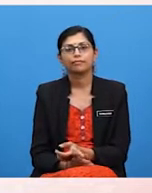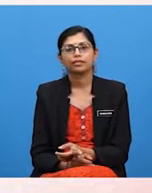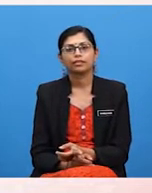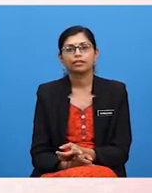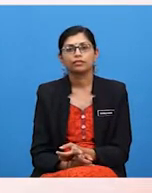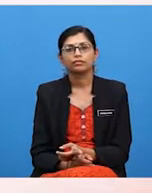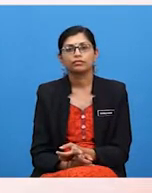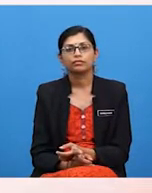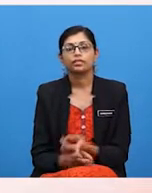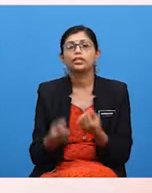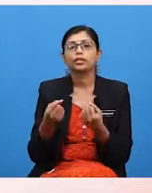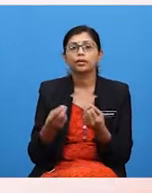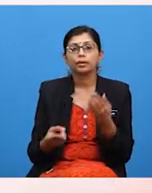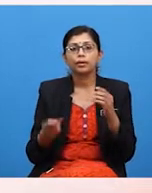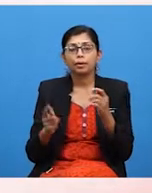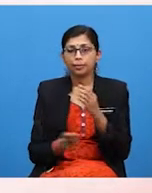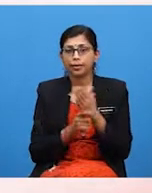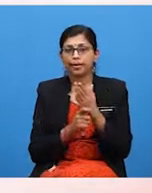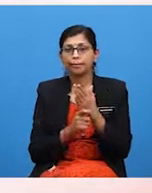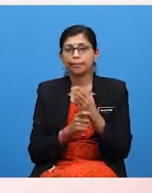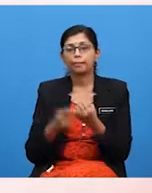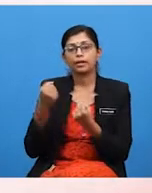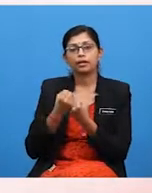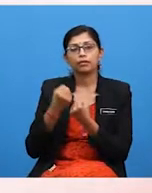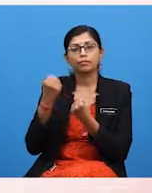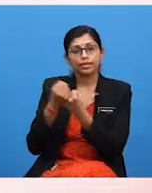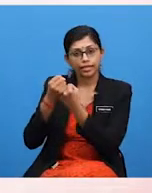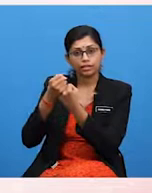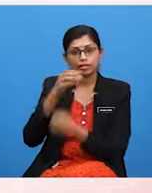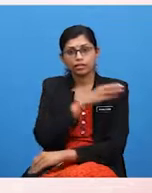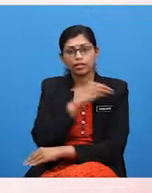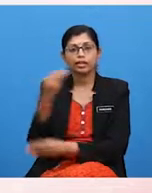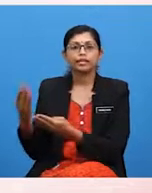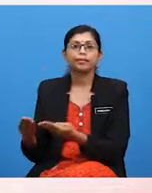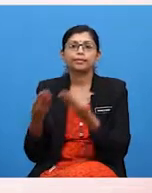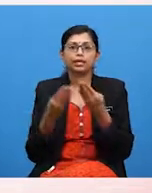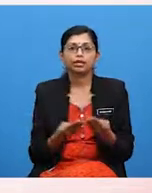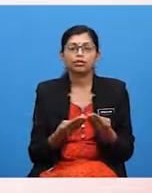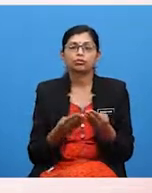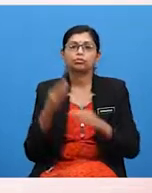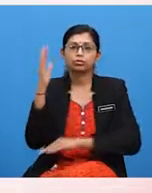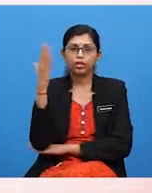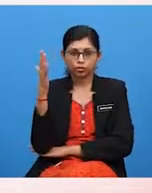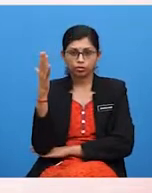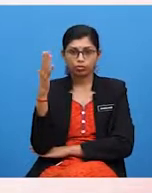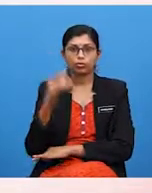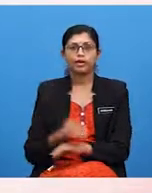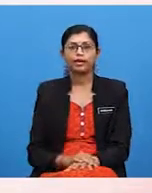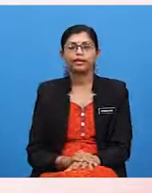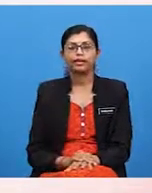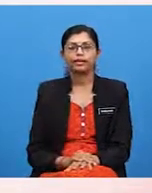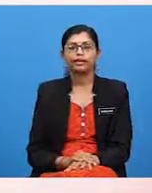Pertumbuhan sekunder berfungsi untuk menambah sokongan dan pengangkutan